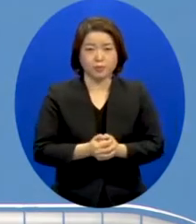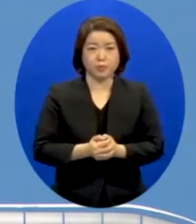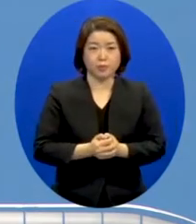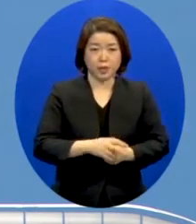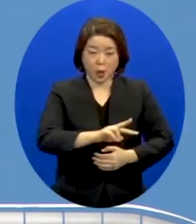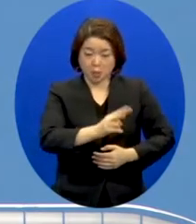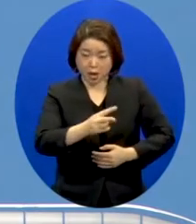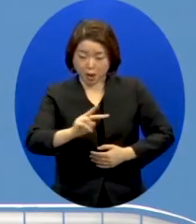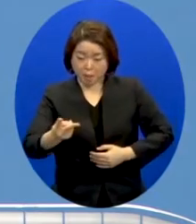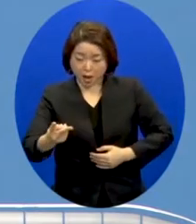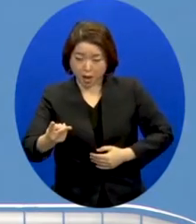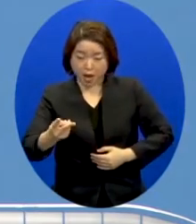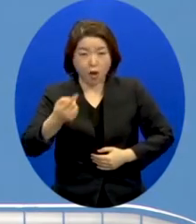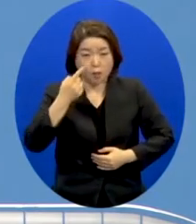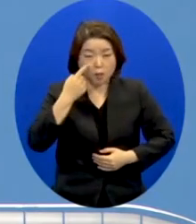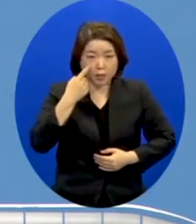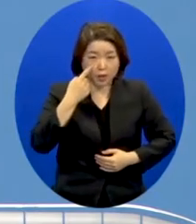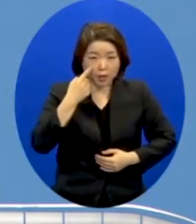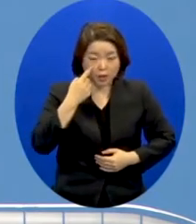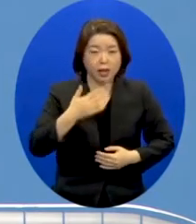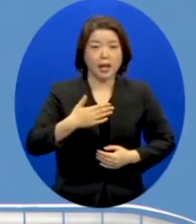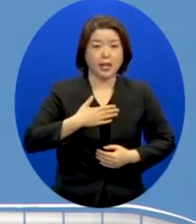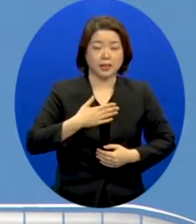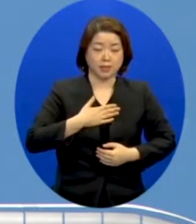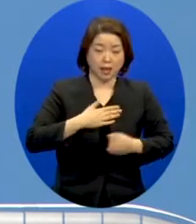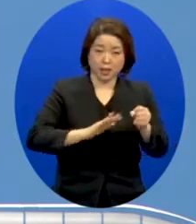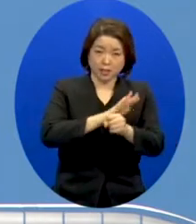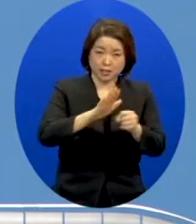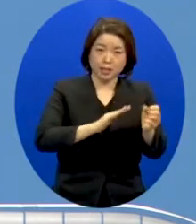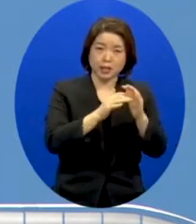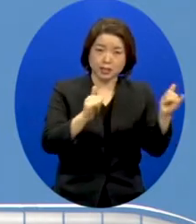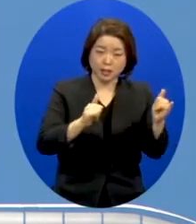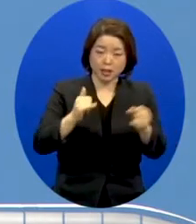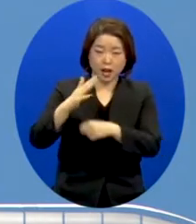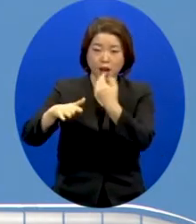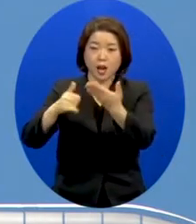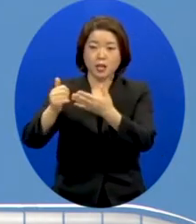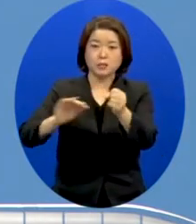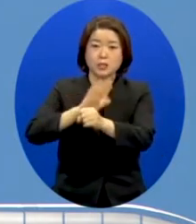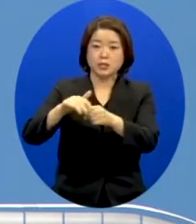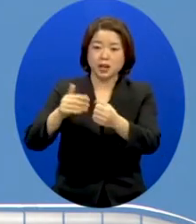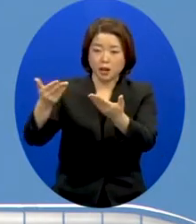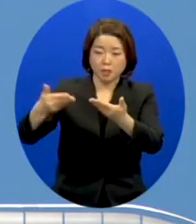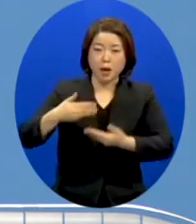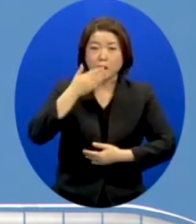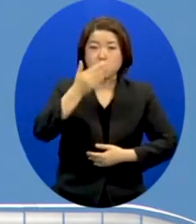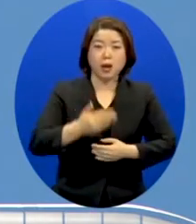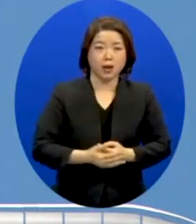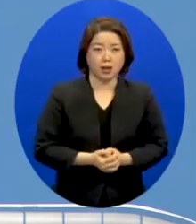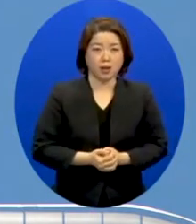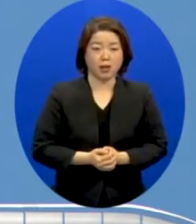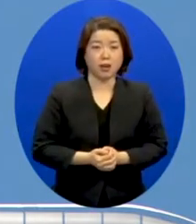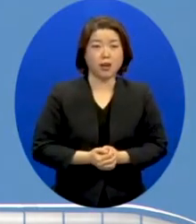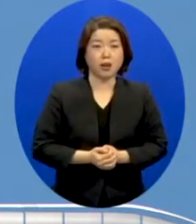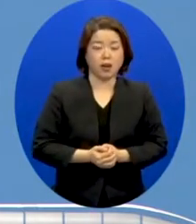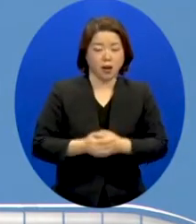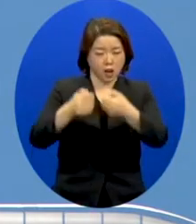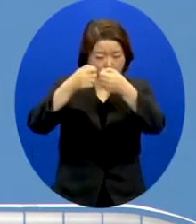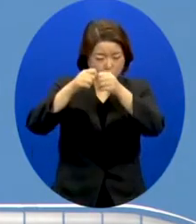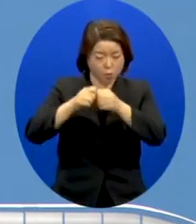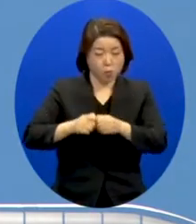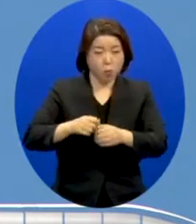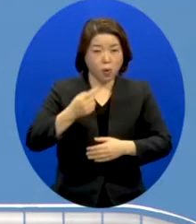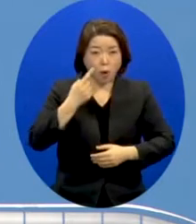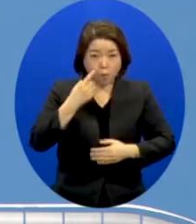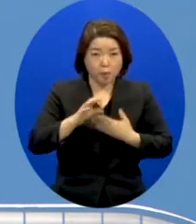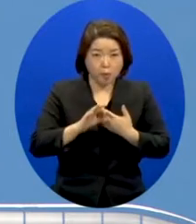바뀌어진 것처럼 보입니다 나를 사랑하는 자는 하나님의 사랑을 받을 것이라 사실 엄밀히 말하면